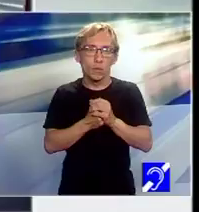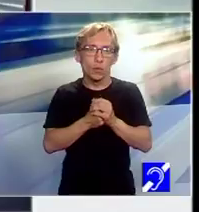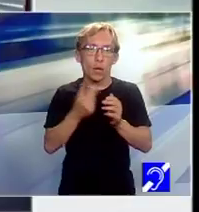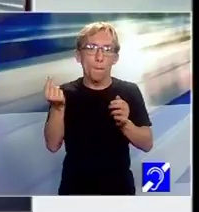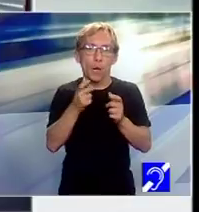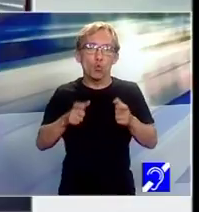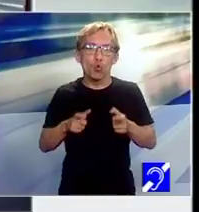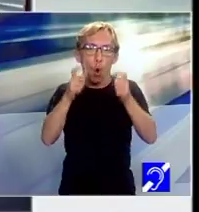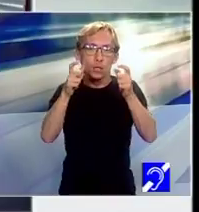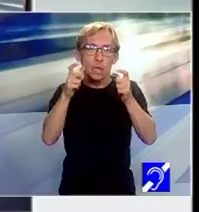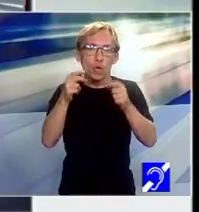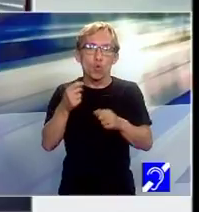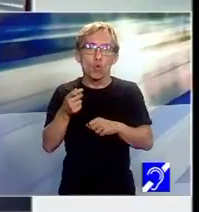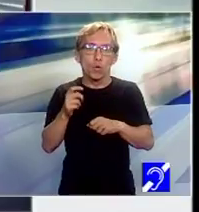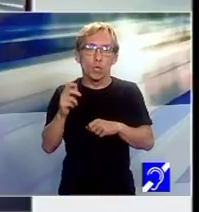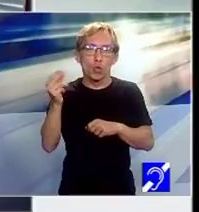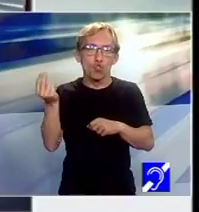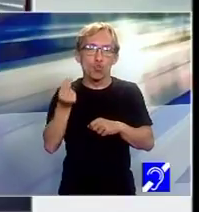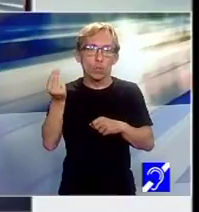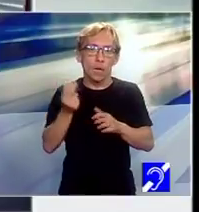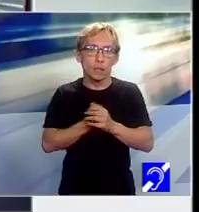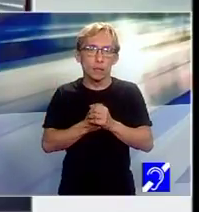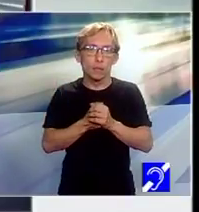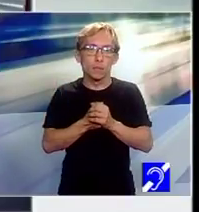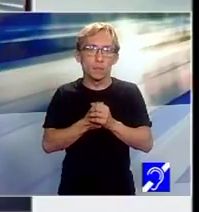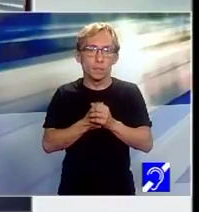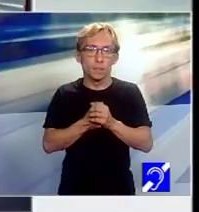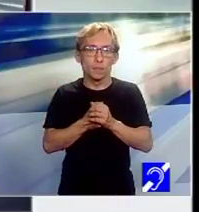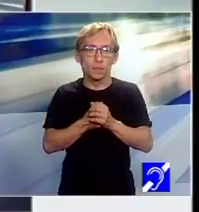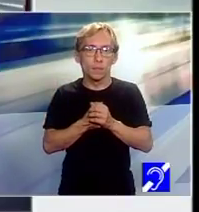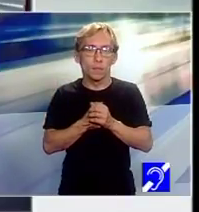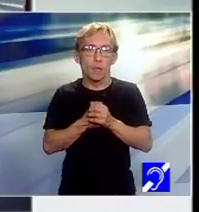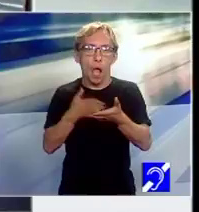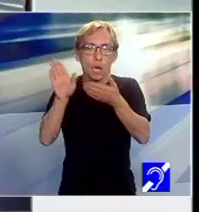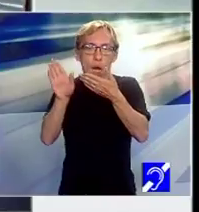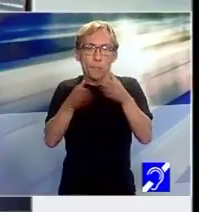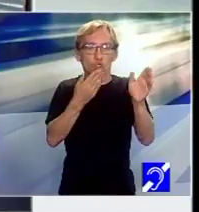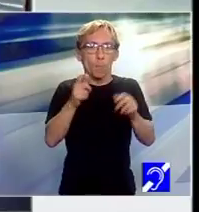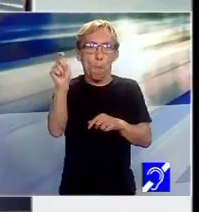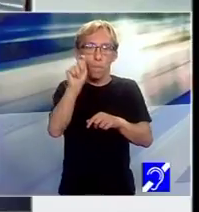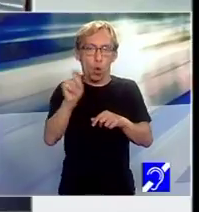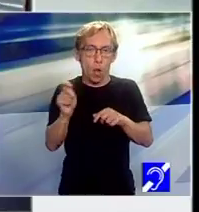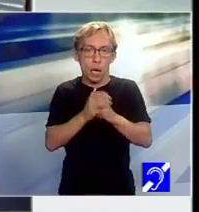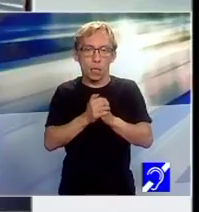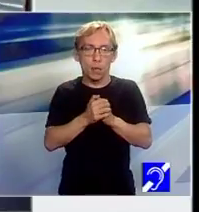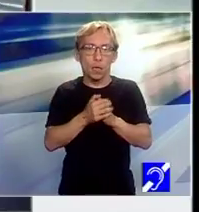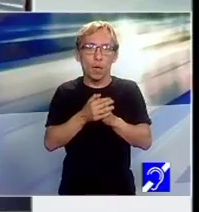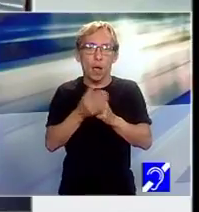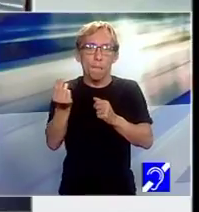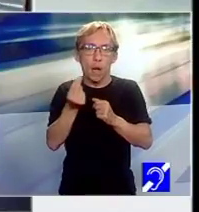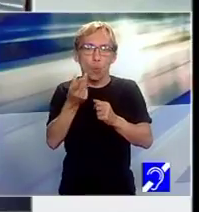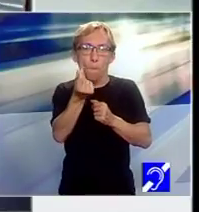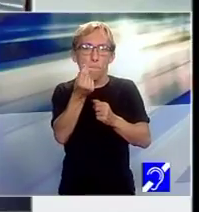Consiliului Județean. Iar când am avut inaugurarea unui proiect care l-am realizat pe Banca Mondială